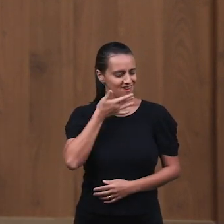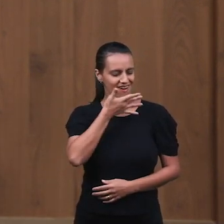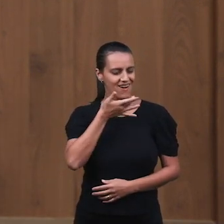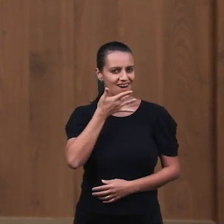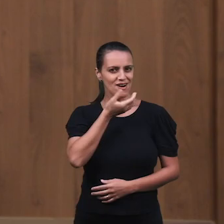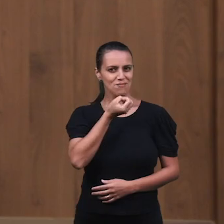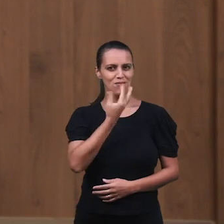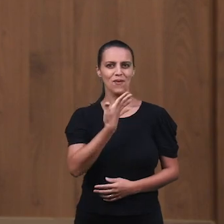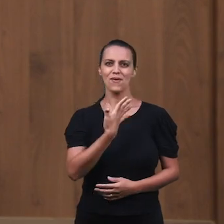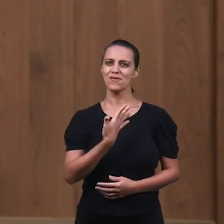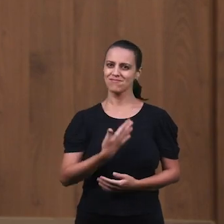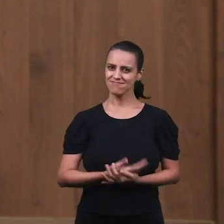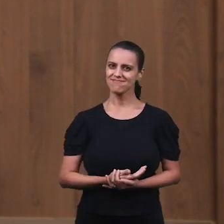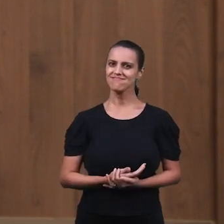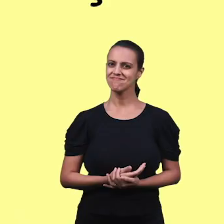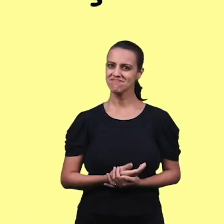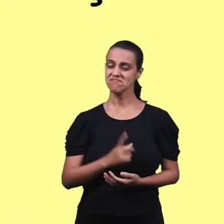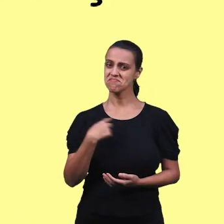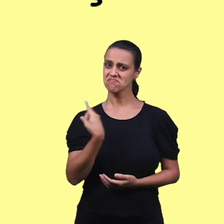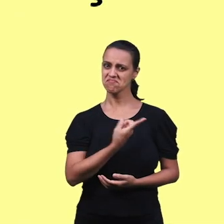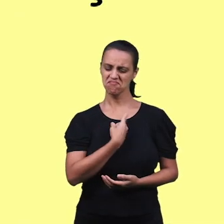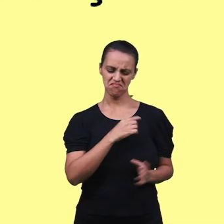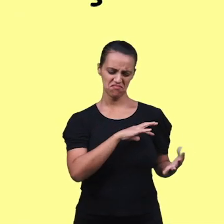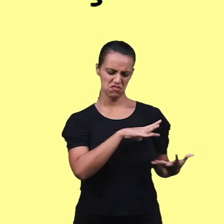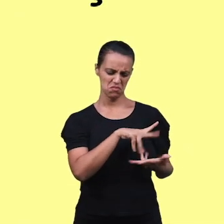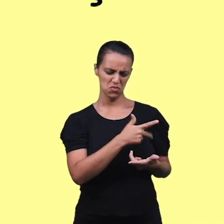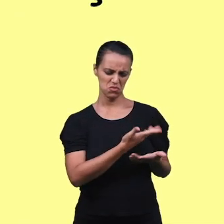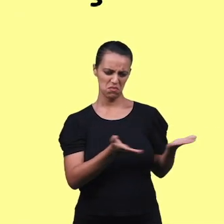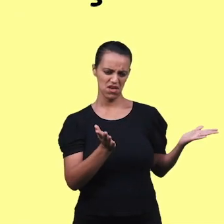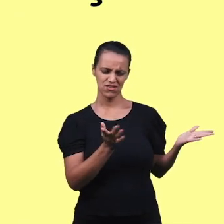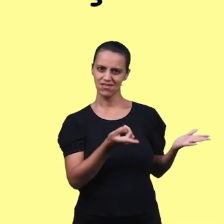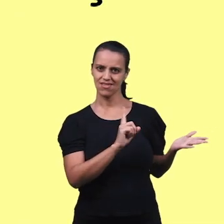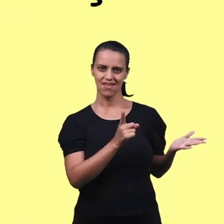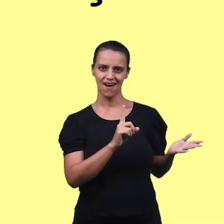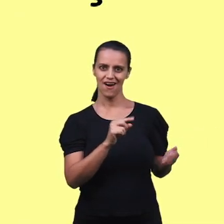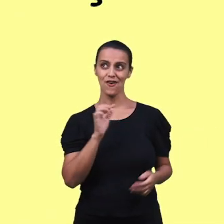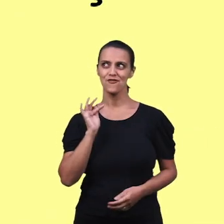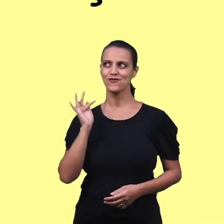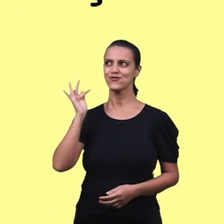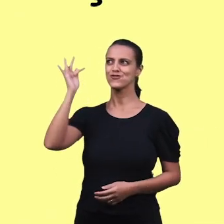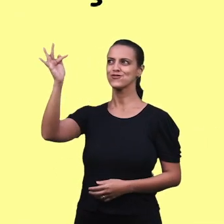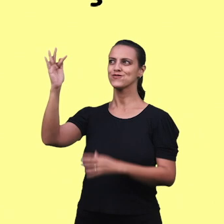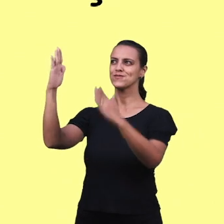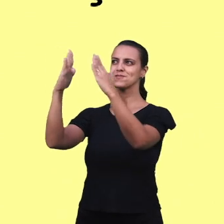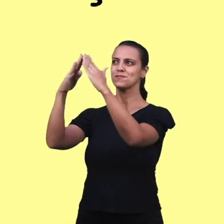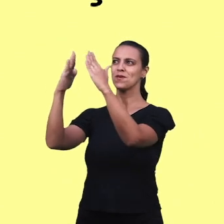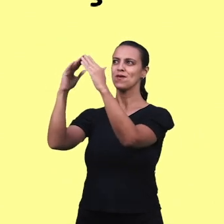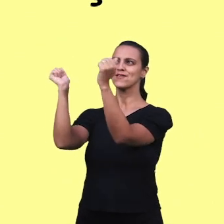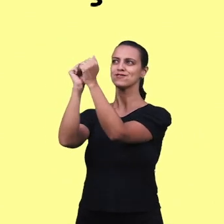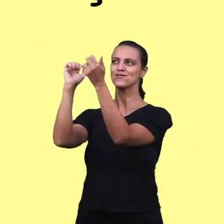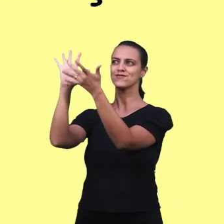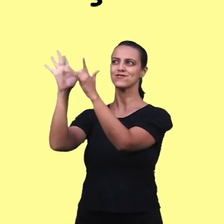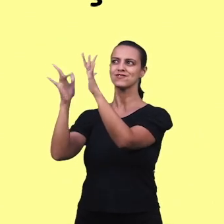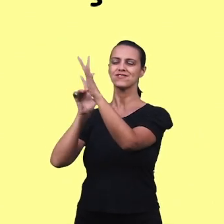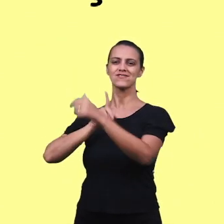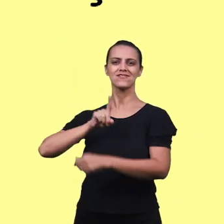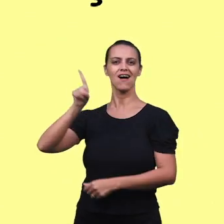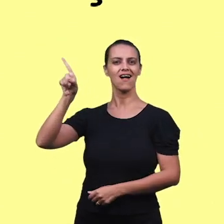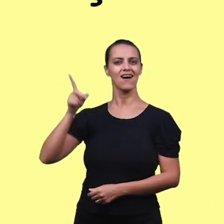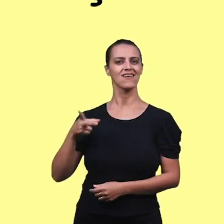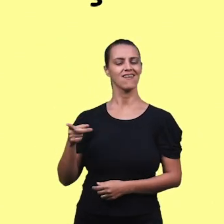merveilleuse! Nous n'allons plus être perdus dans ce monde. Nous allons habiter avec le Seigneur Jésus à